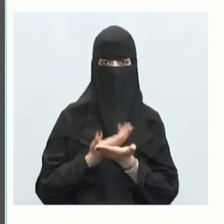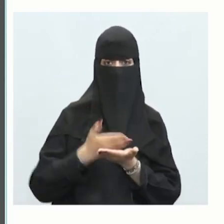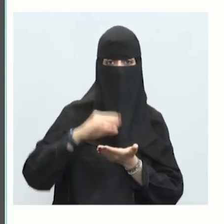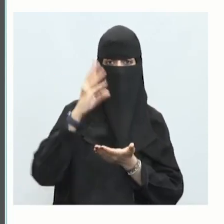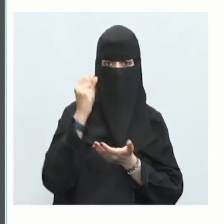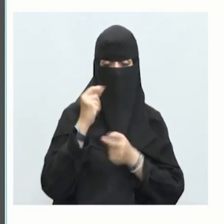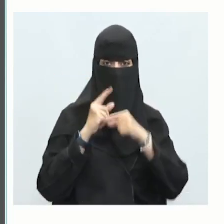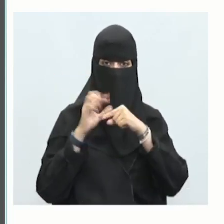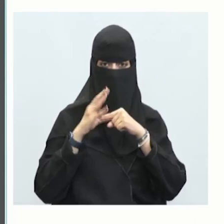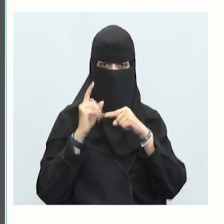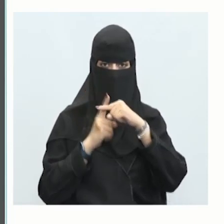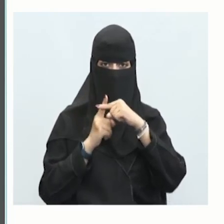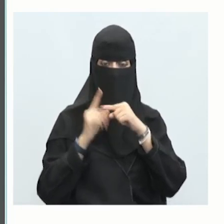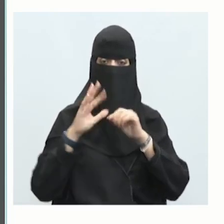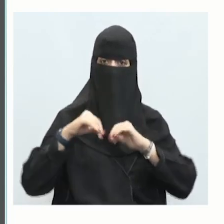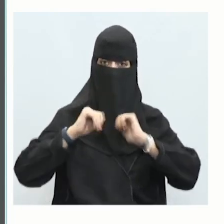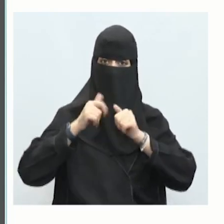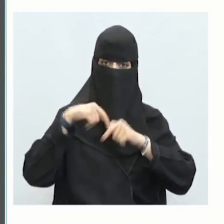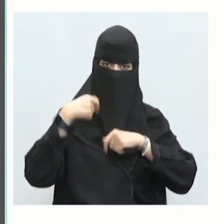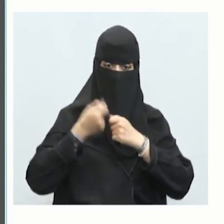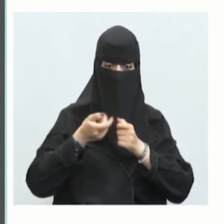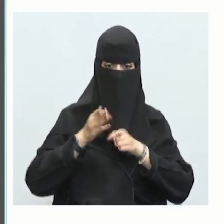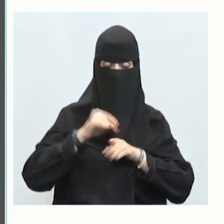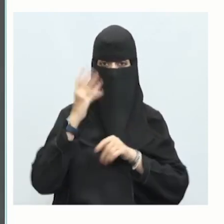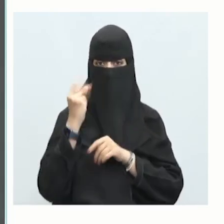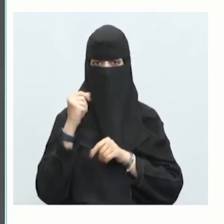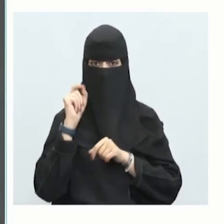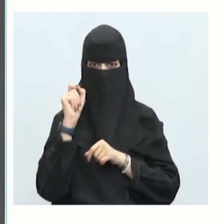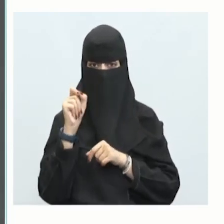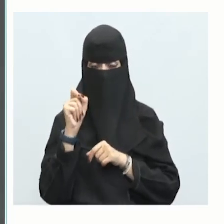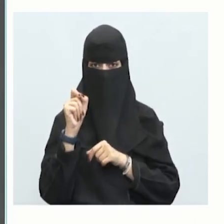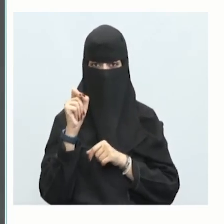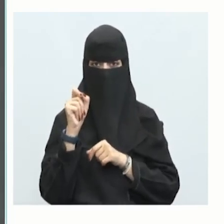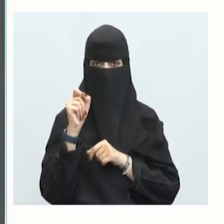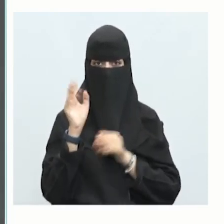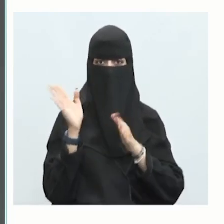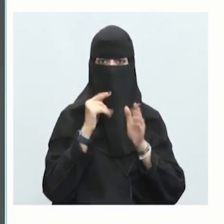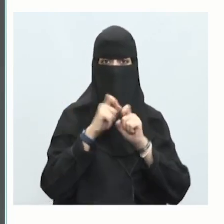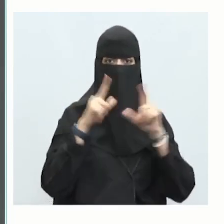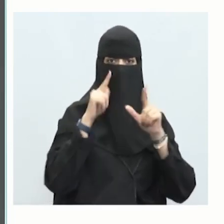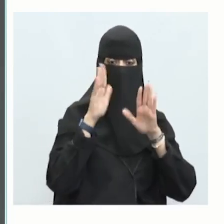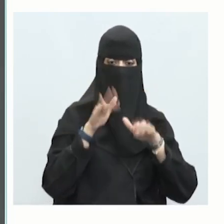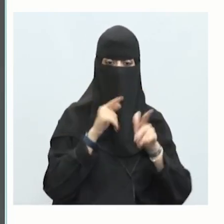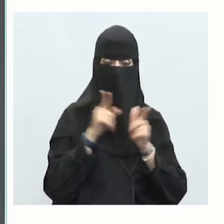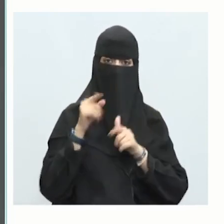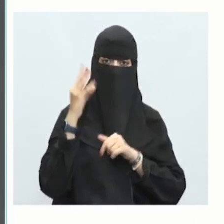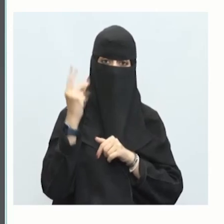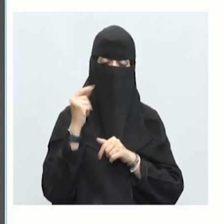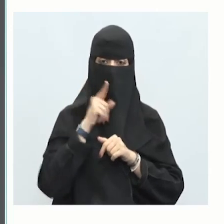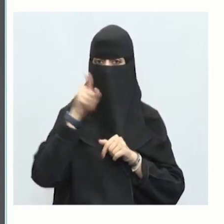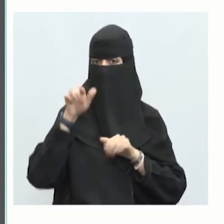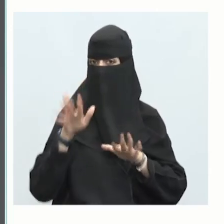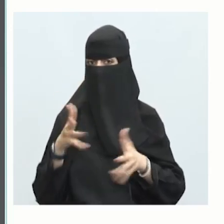الرقم موجب نقوم بالتجربه الان على الرقم صفر يظهر لنا الرقم